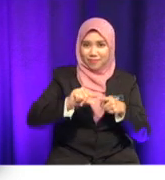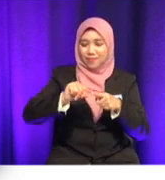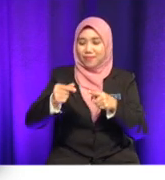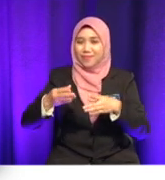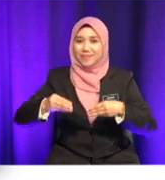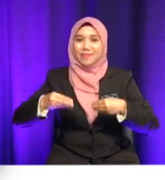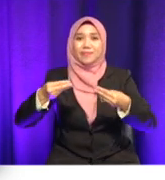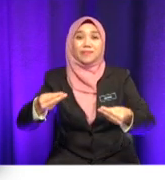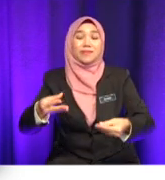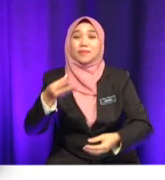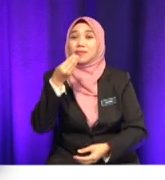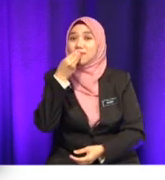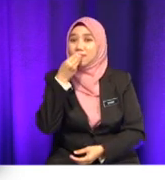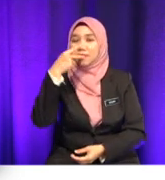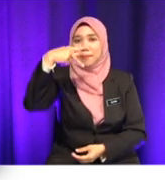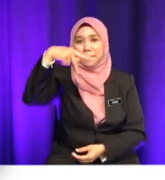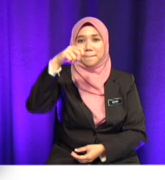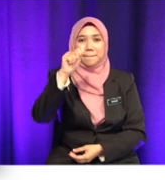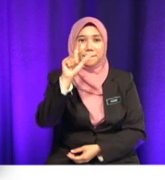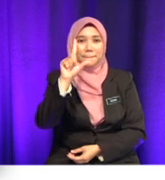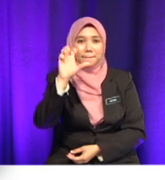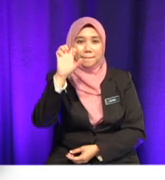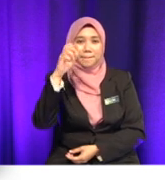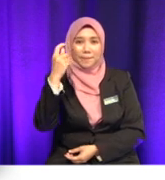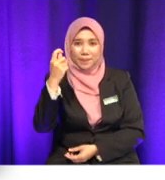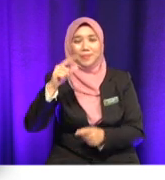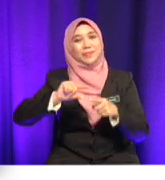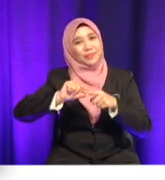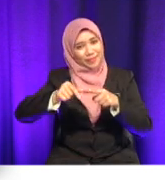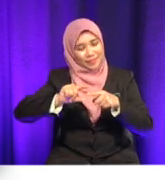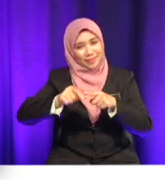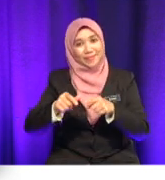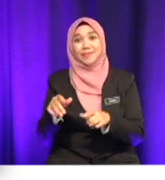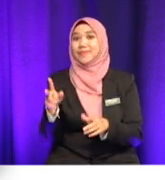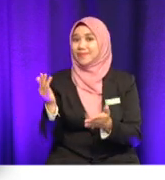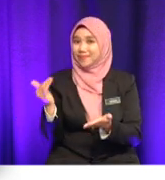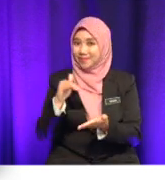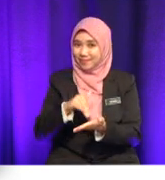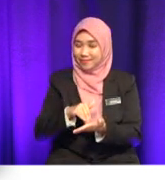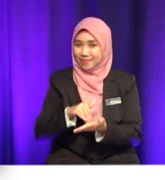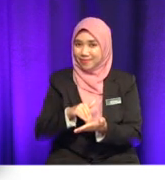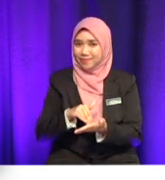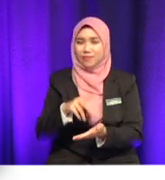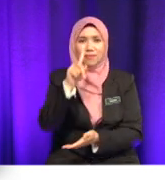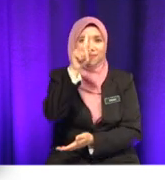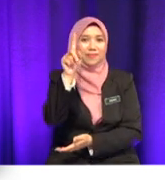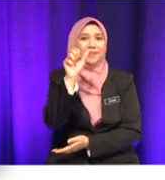makanan yang sesuai dan pendek kepada kuda-kuda tersebut